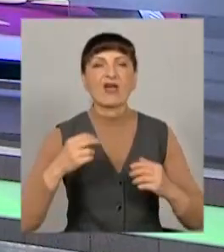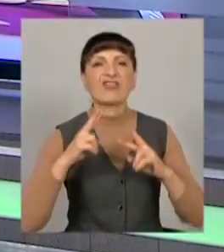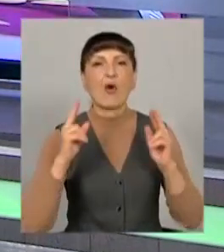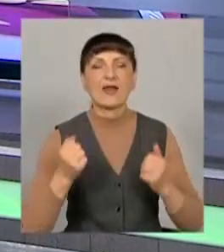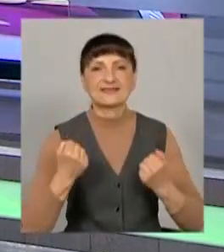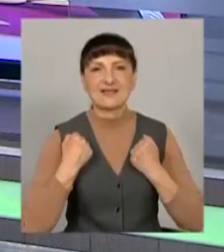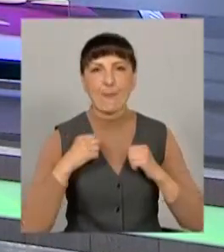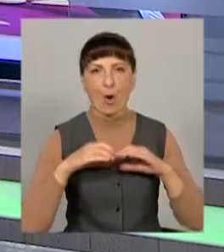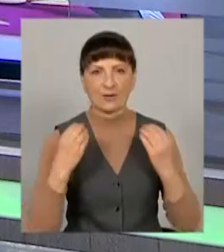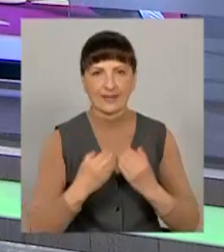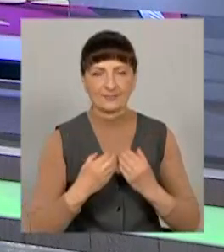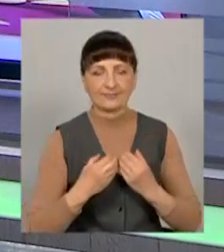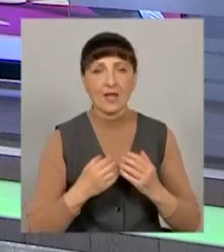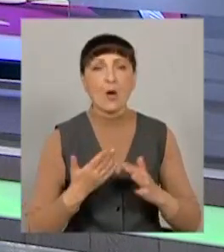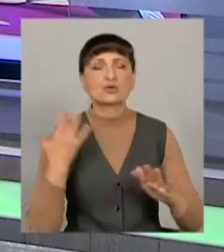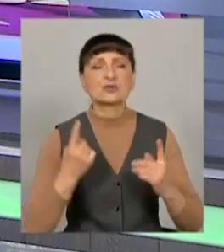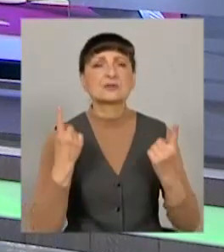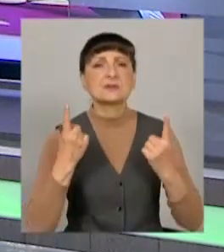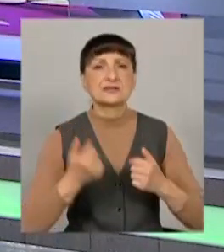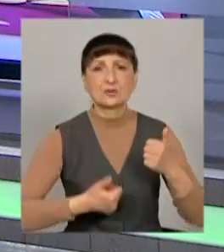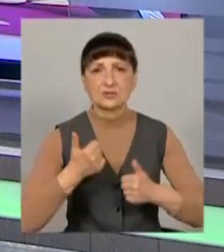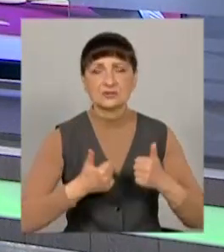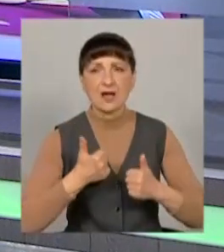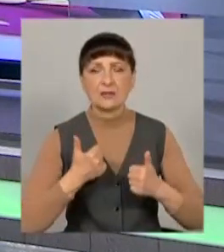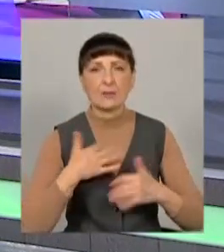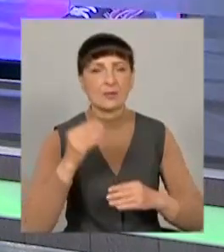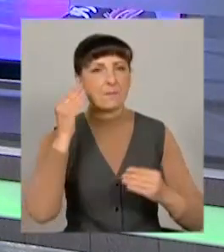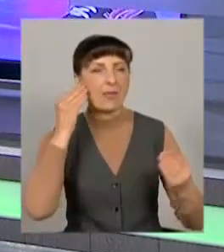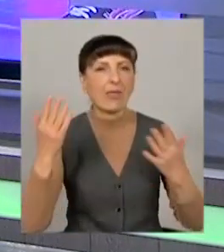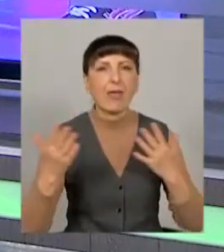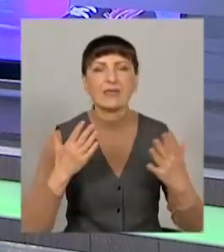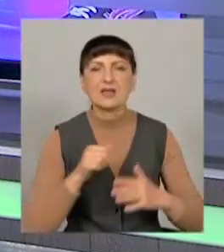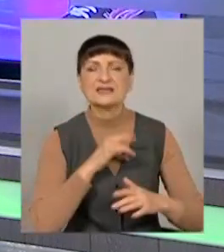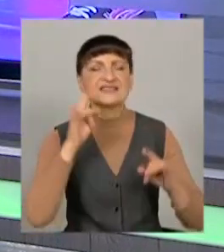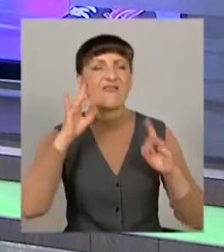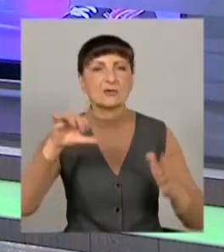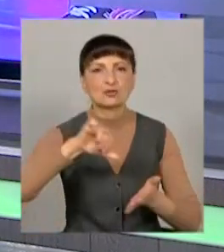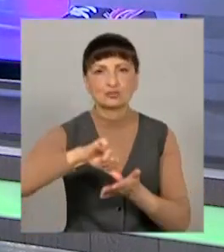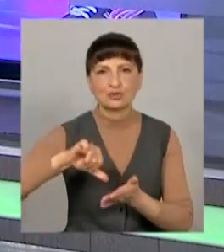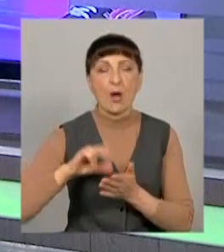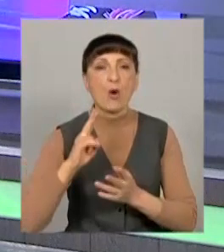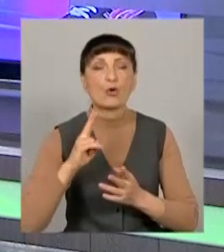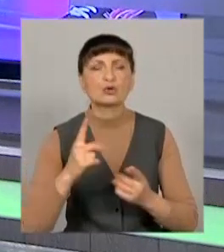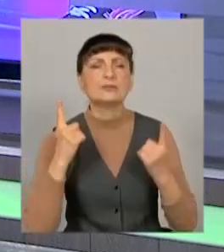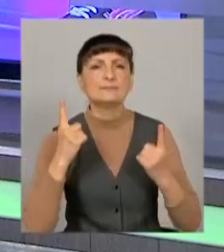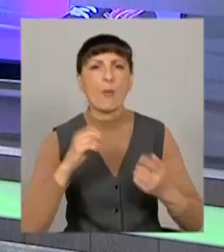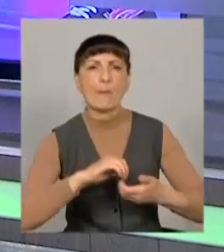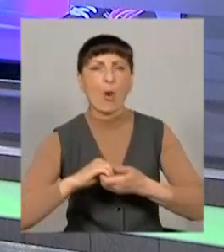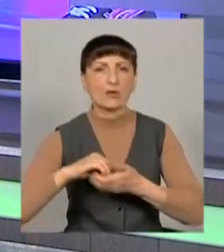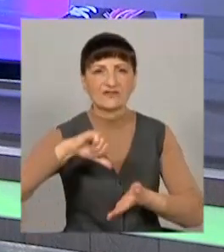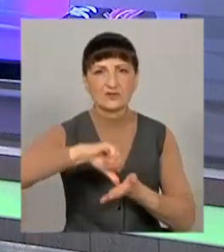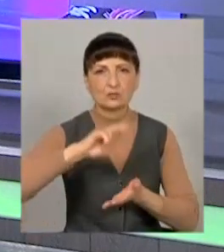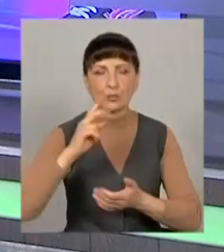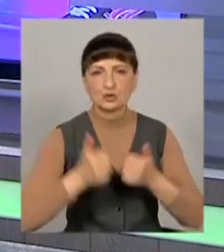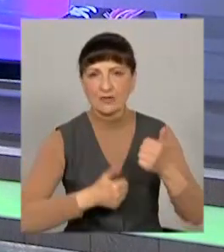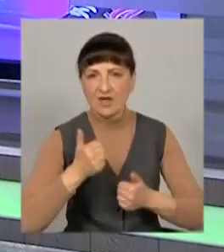Балуана Шолака. В канун масштабного состязания прошла битва взглядов самых именитых участников. Кто из ведущих борцов выступит на соревновании